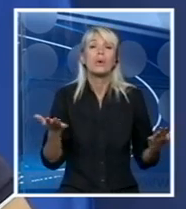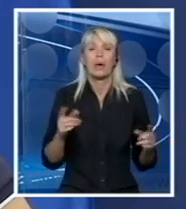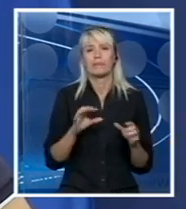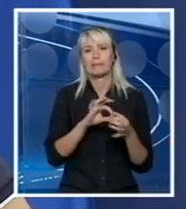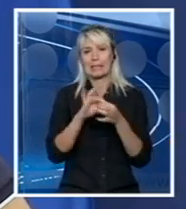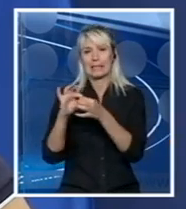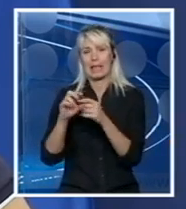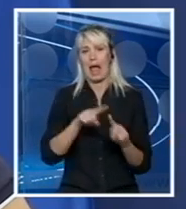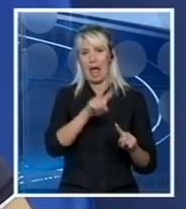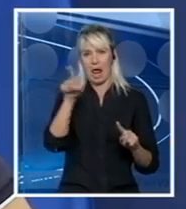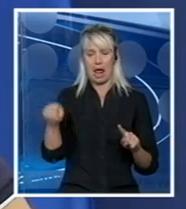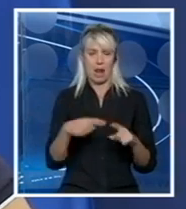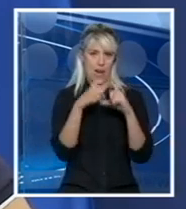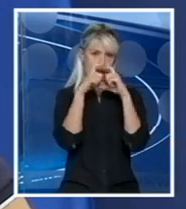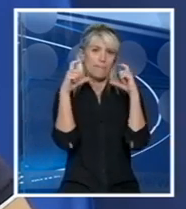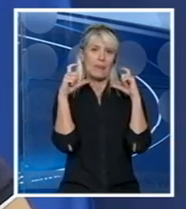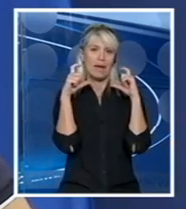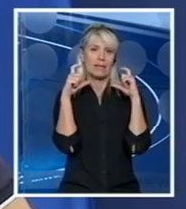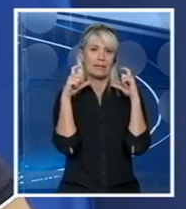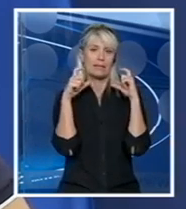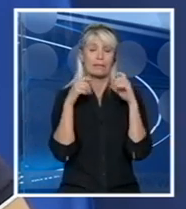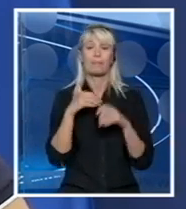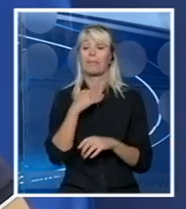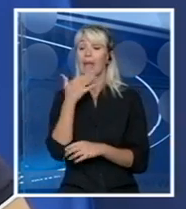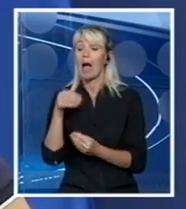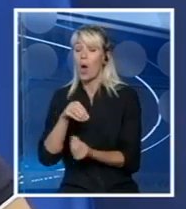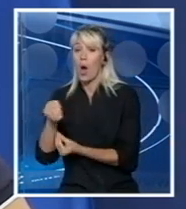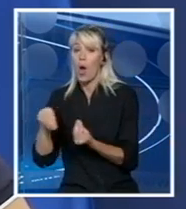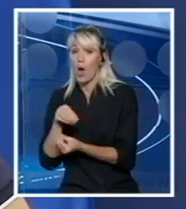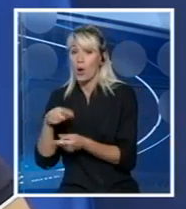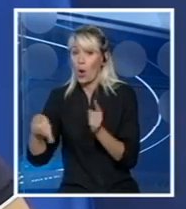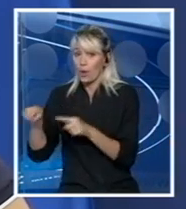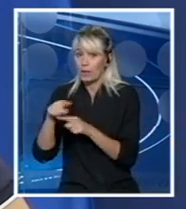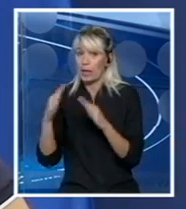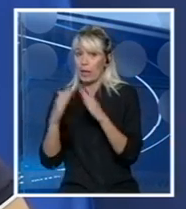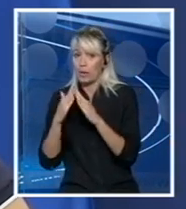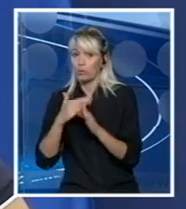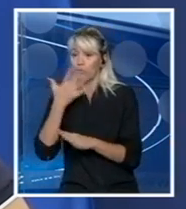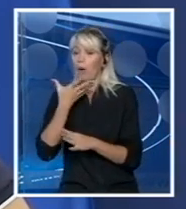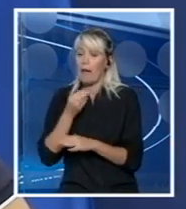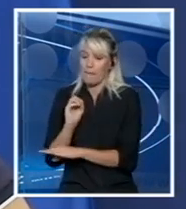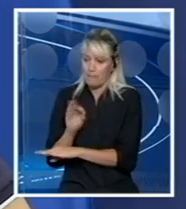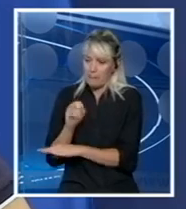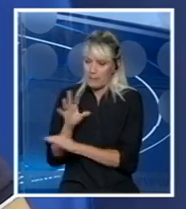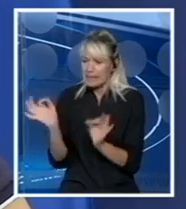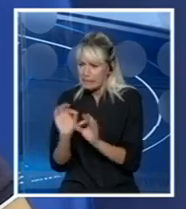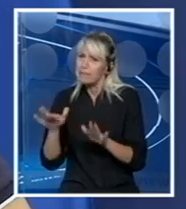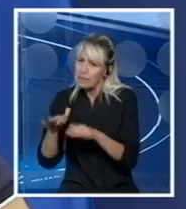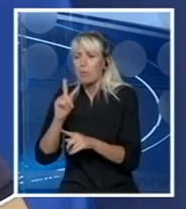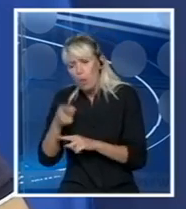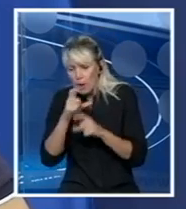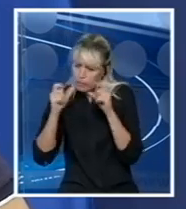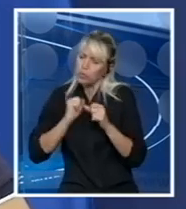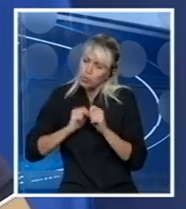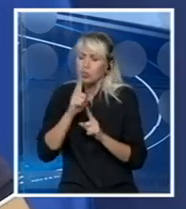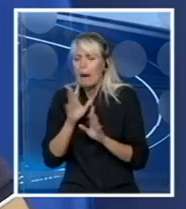Ako roditelji uspeju svoju decu da pripreme za to, bolje jeste. Ako se vidi